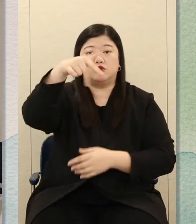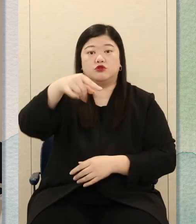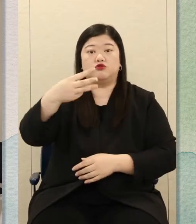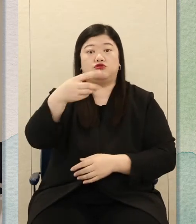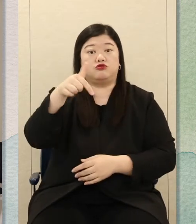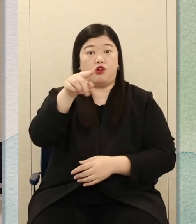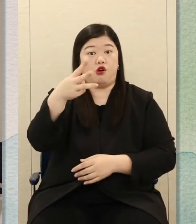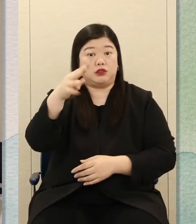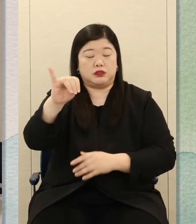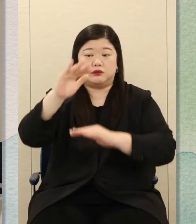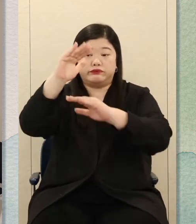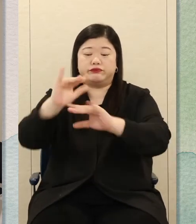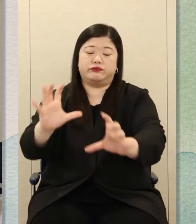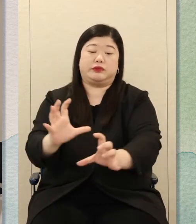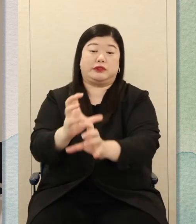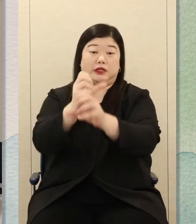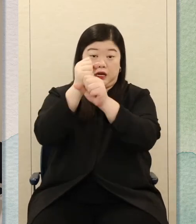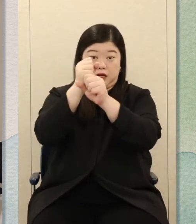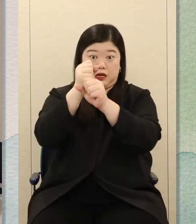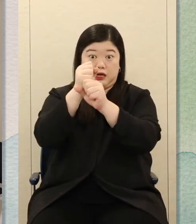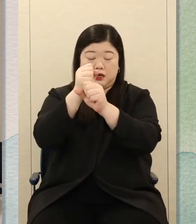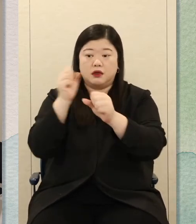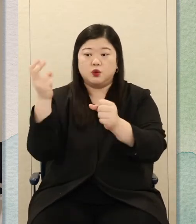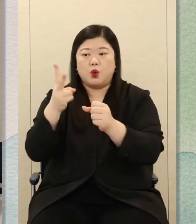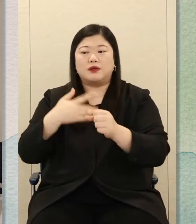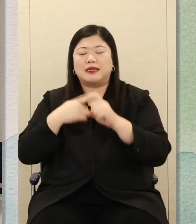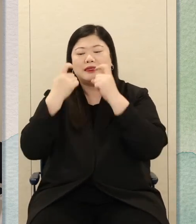서너 가지는 준비해 갖고 오시면